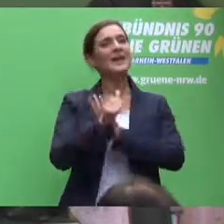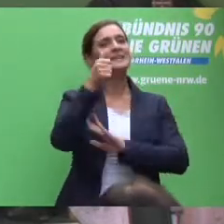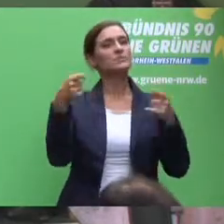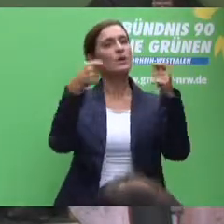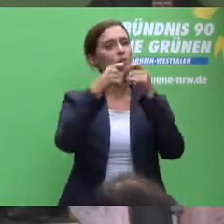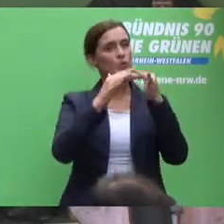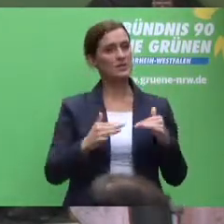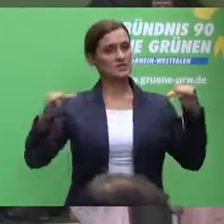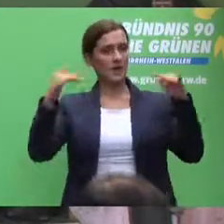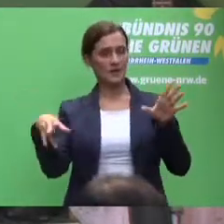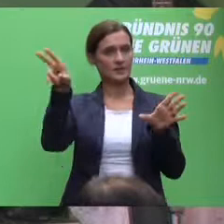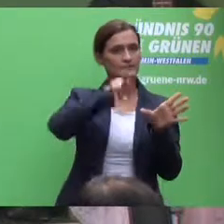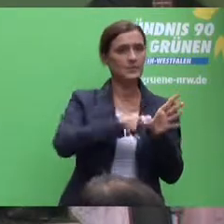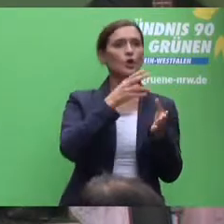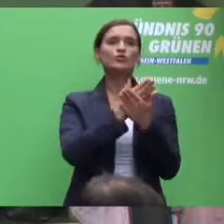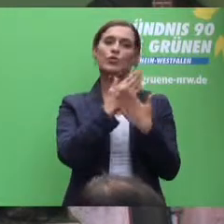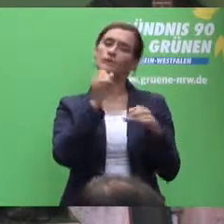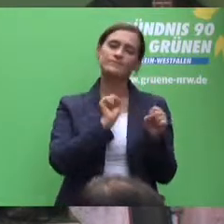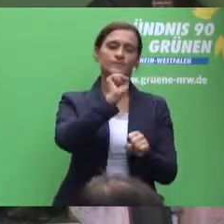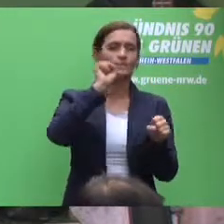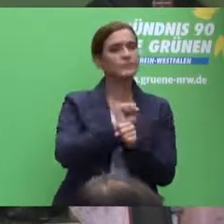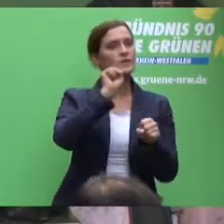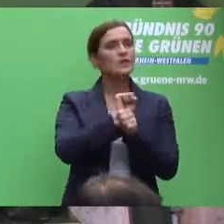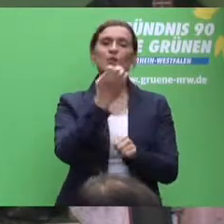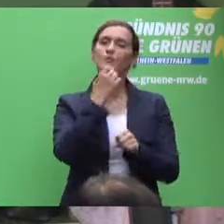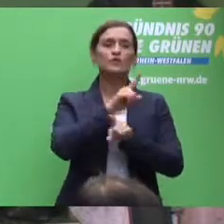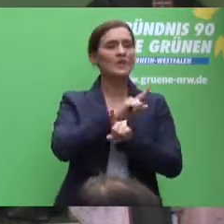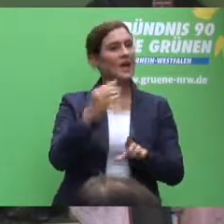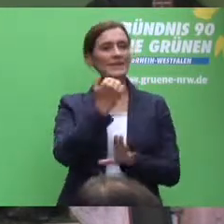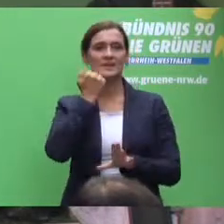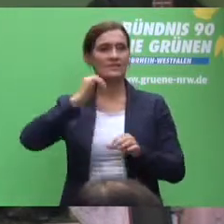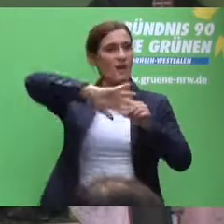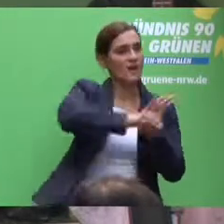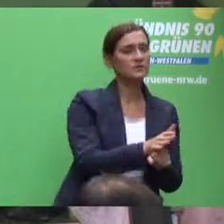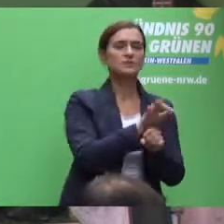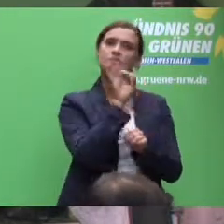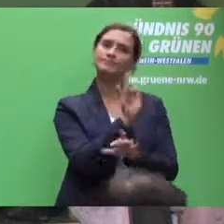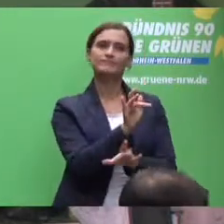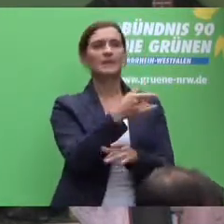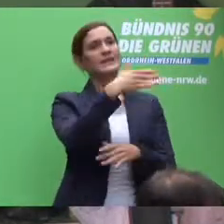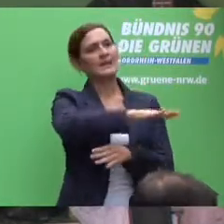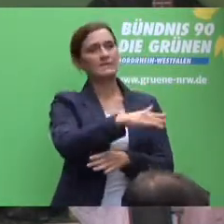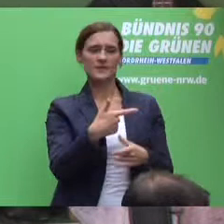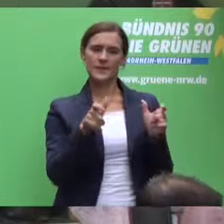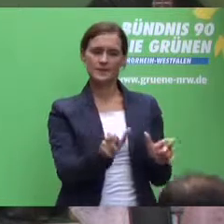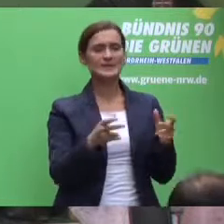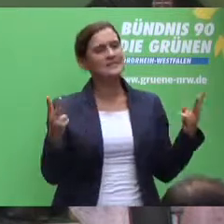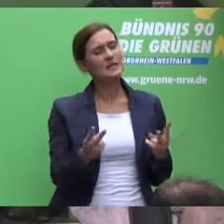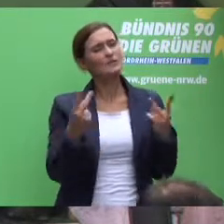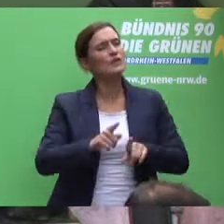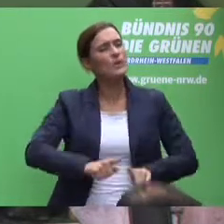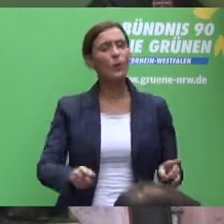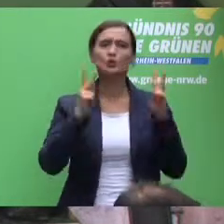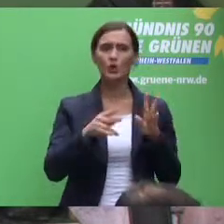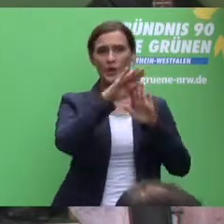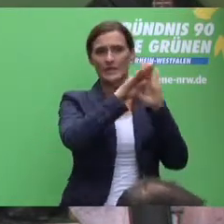sind, dafür gestritten, dass es keine Gewalt mehr gegen Kinder geben darf, dass das gesetzlich verboten